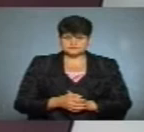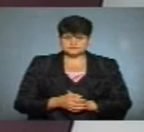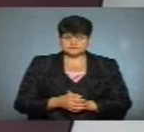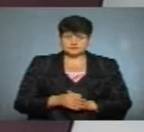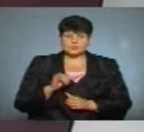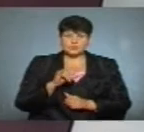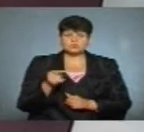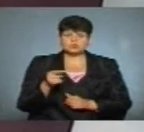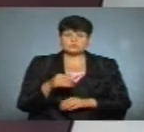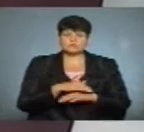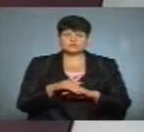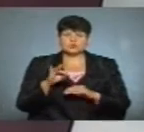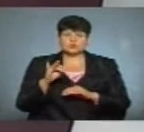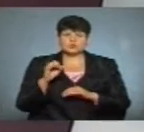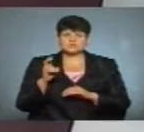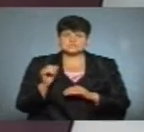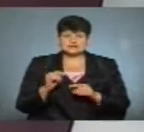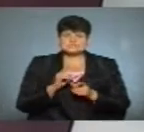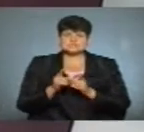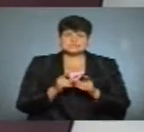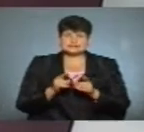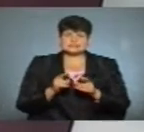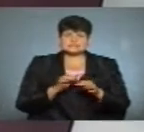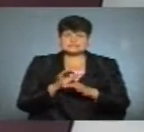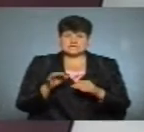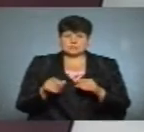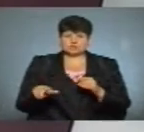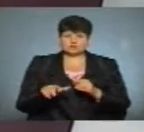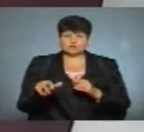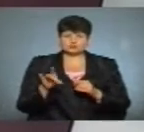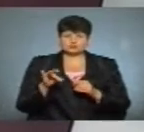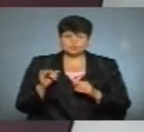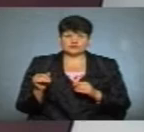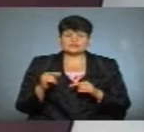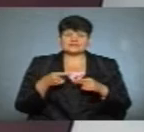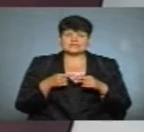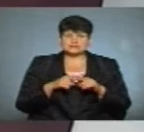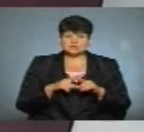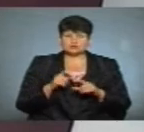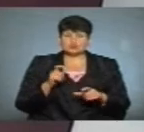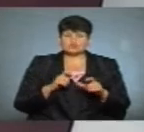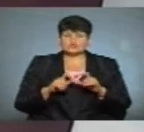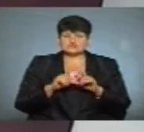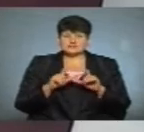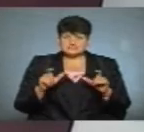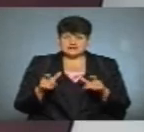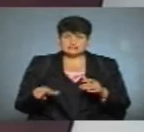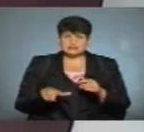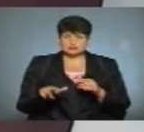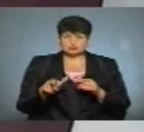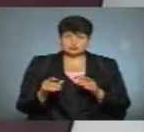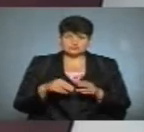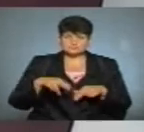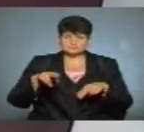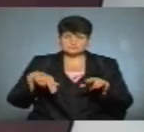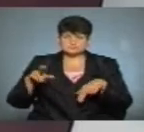У Тернополі на вулиці Руській змінили схему дорожнього руху. Від технічного університету і до центрального універмагу на дорогу нанесли